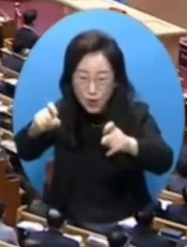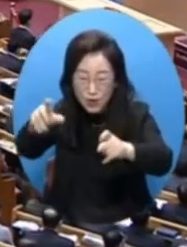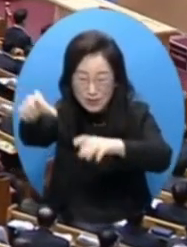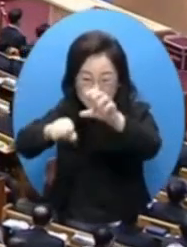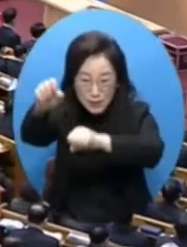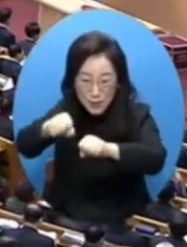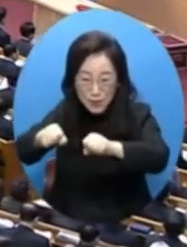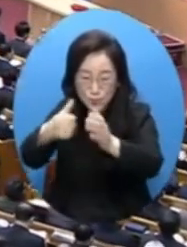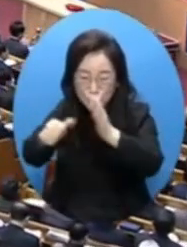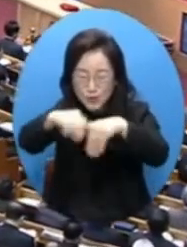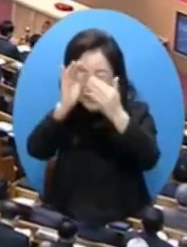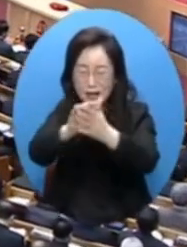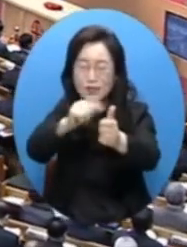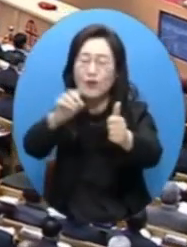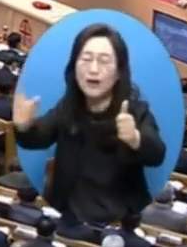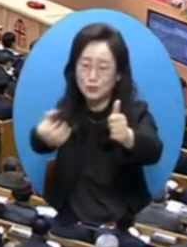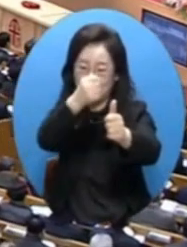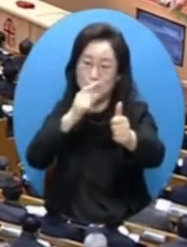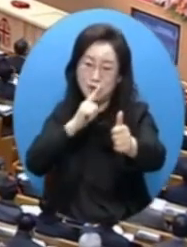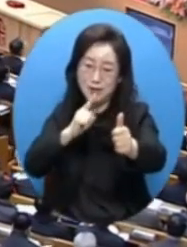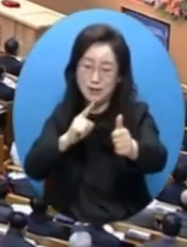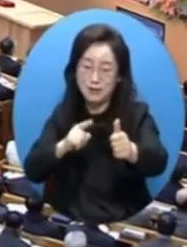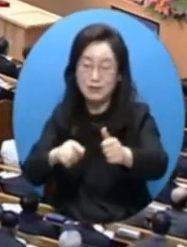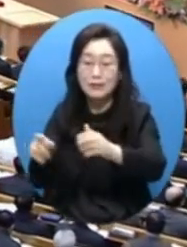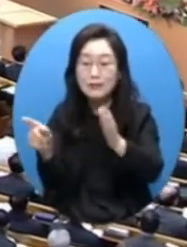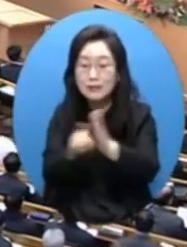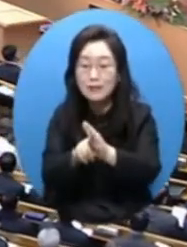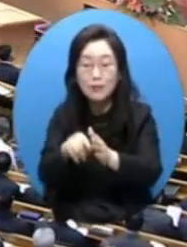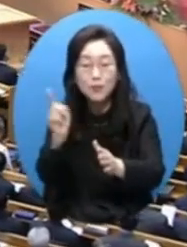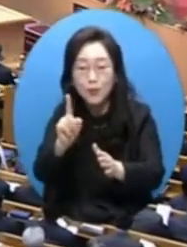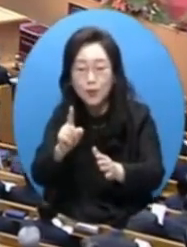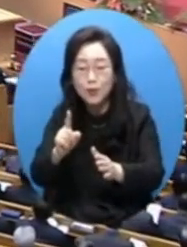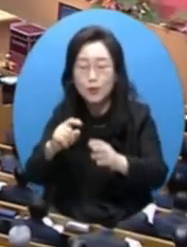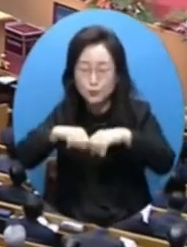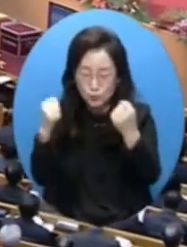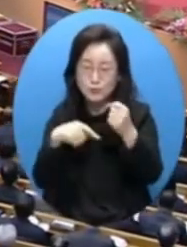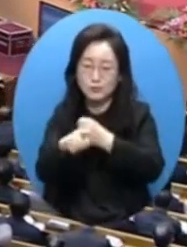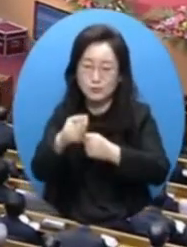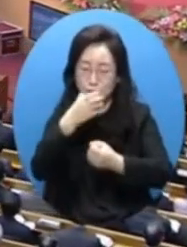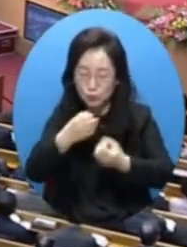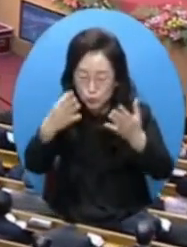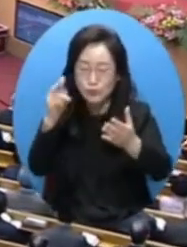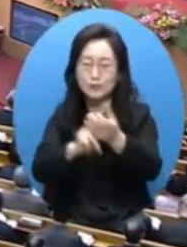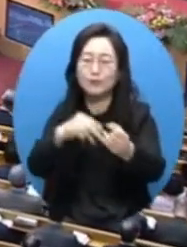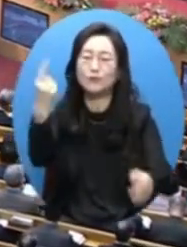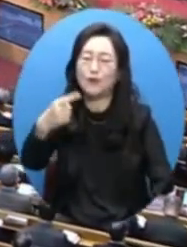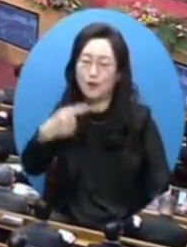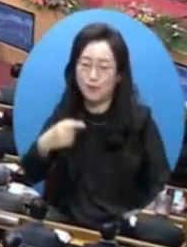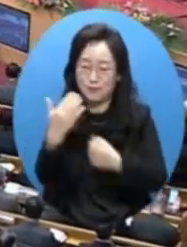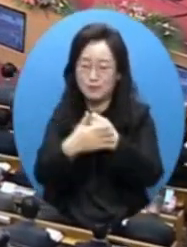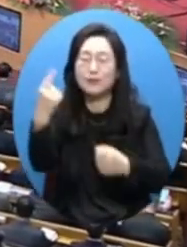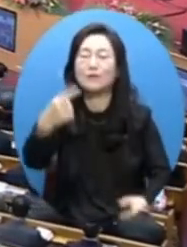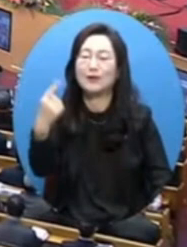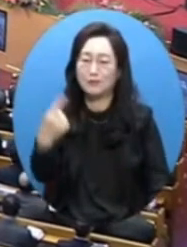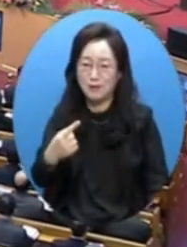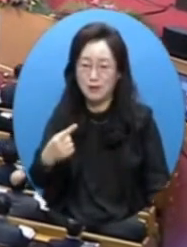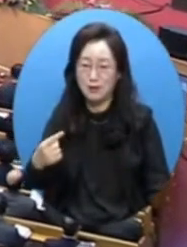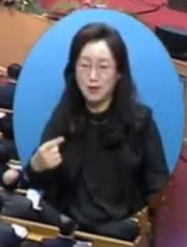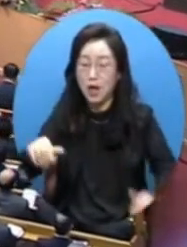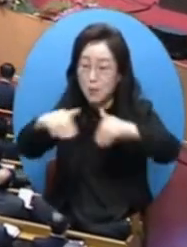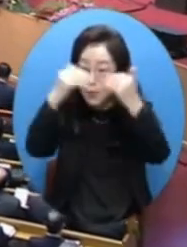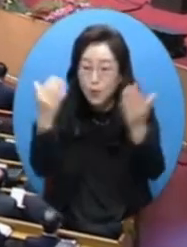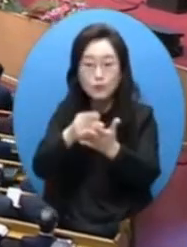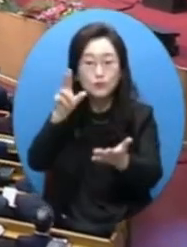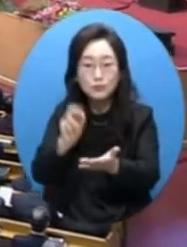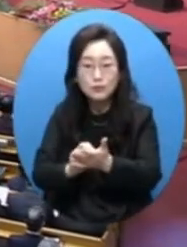신앙생활이란 무엇입니까 말씀에 순종하는 삶입니다 순종할 때 축복이 임하는 것입니다 기적이 임하는 것입니다 은혜가 임하는 것입니다 모든